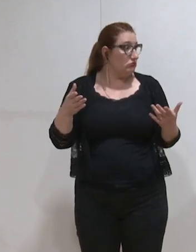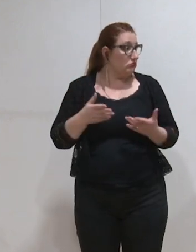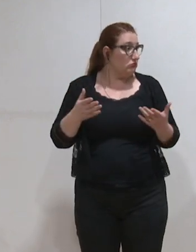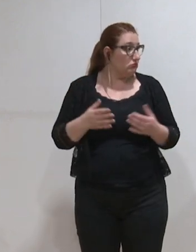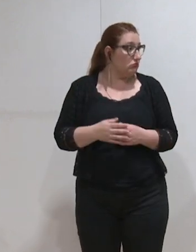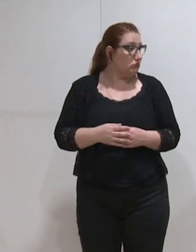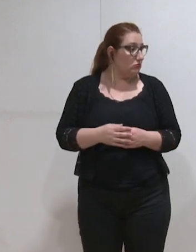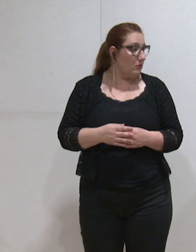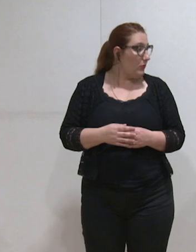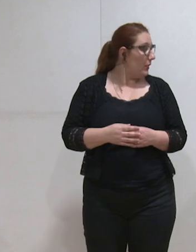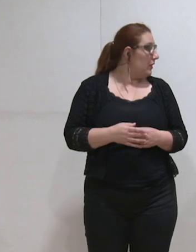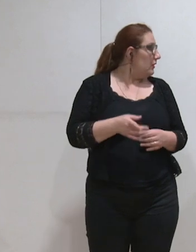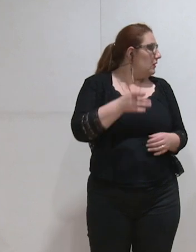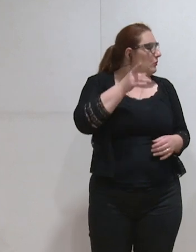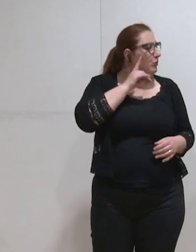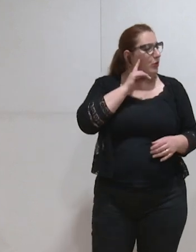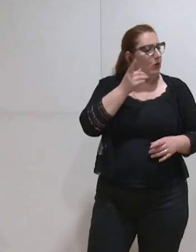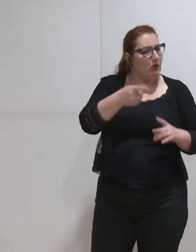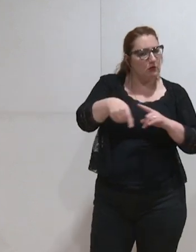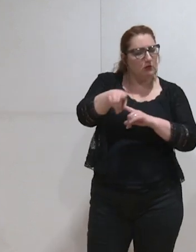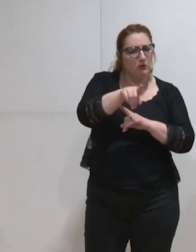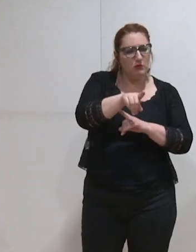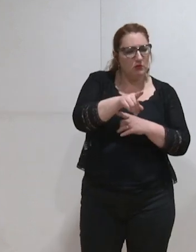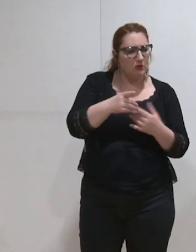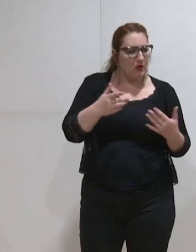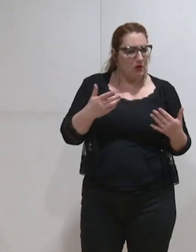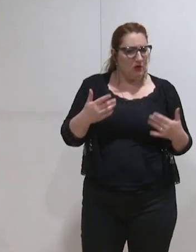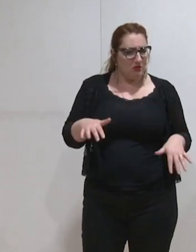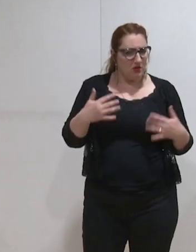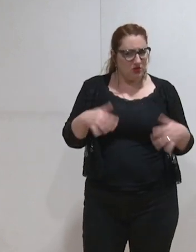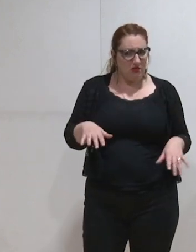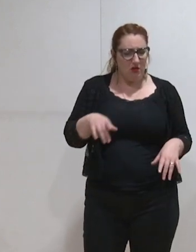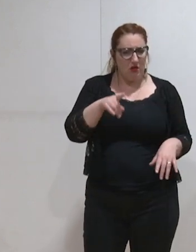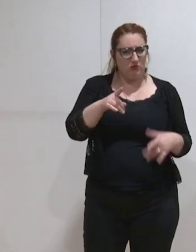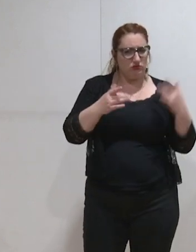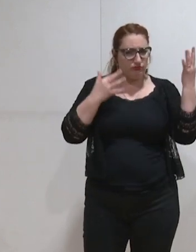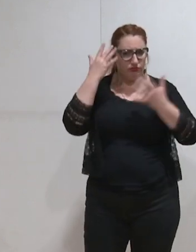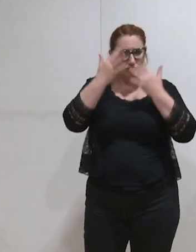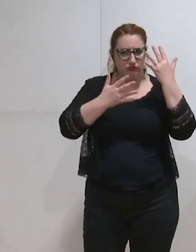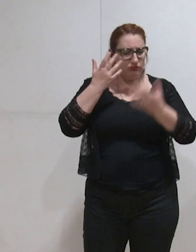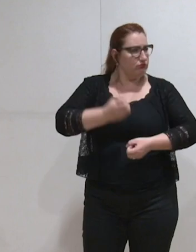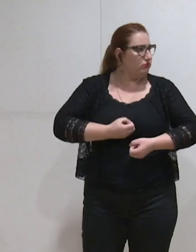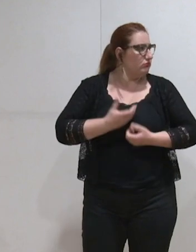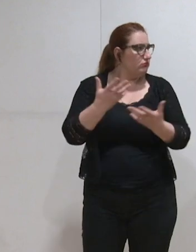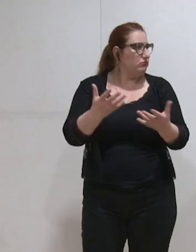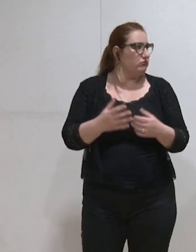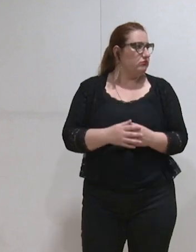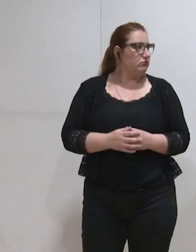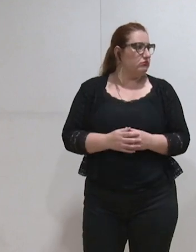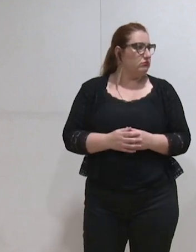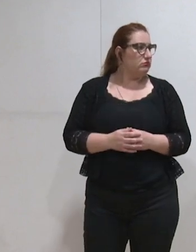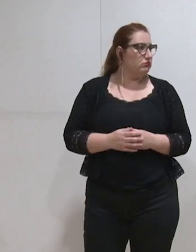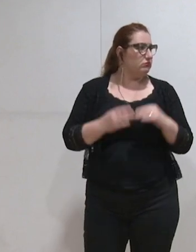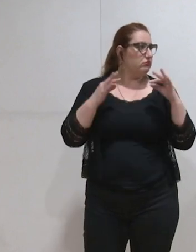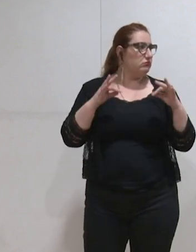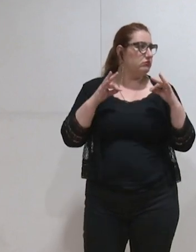puisque ils ont eu l'occasion de faire part de leurs inquiétudesarrte sur les soutiens de la